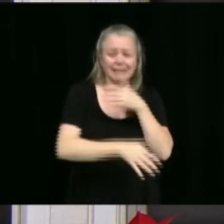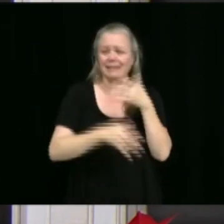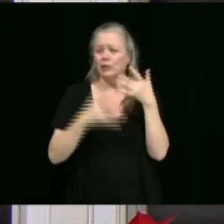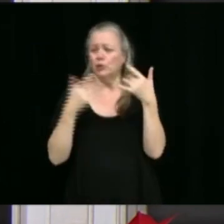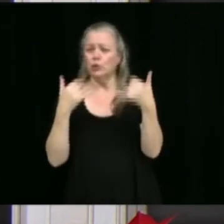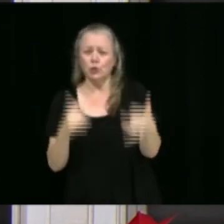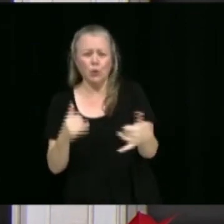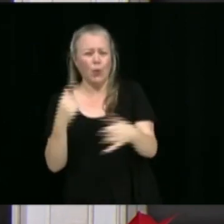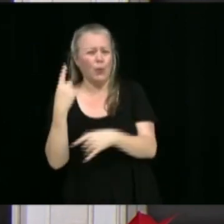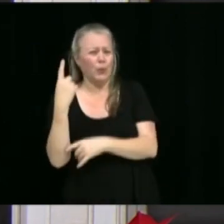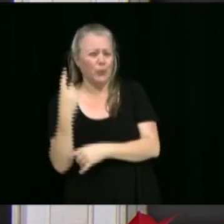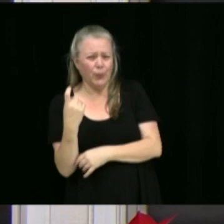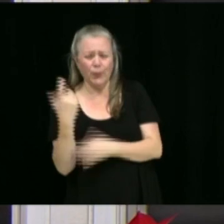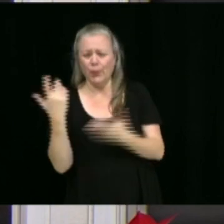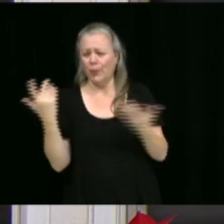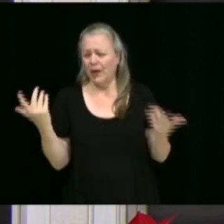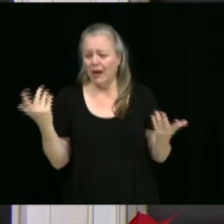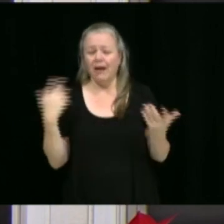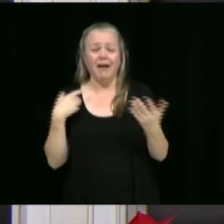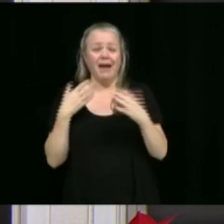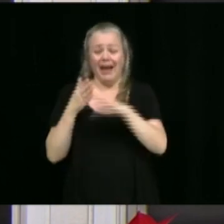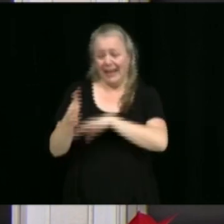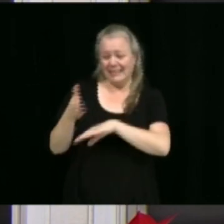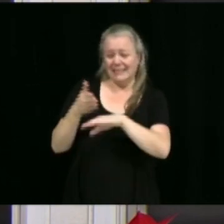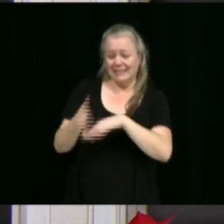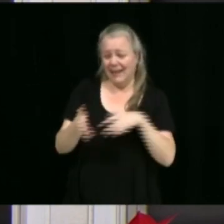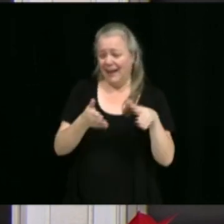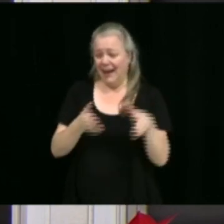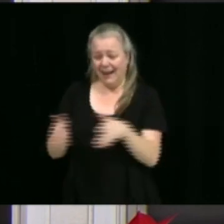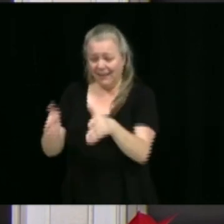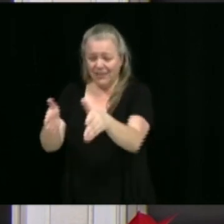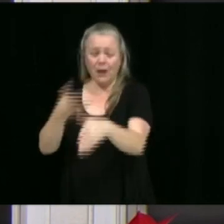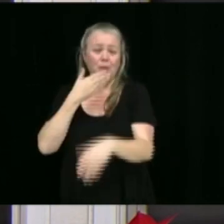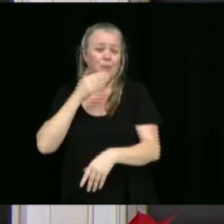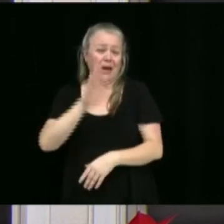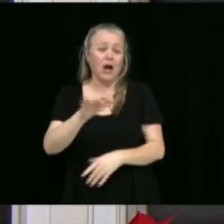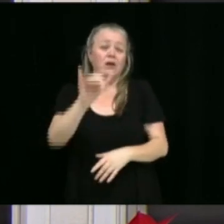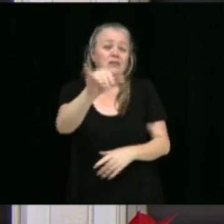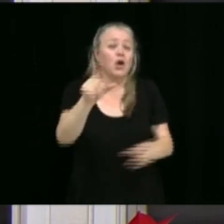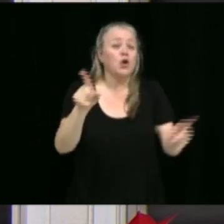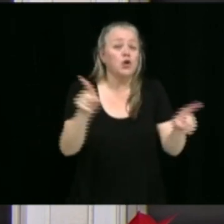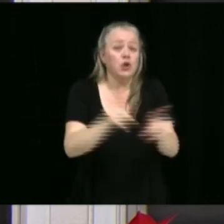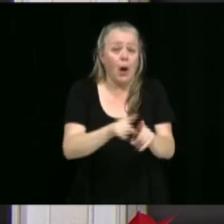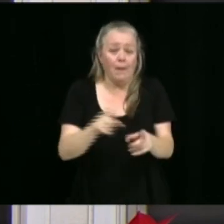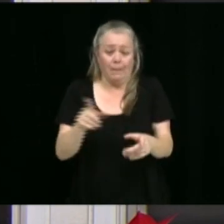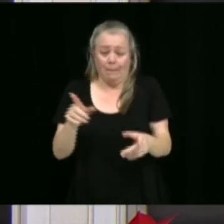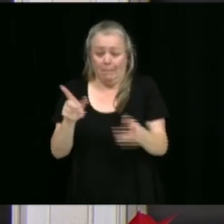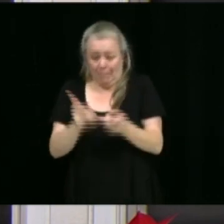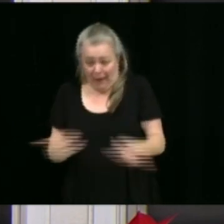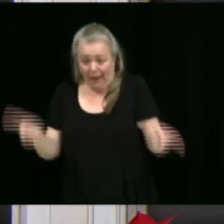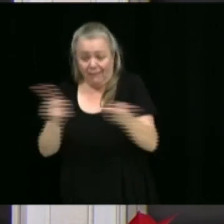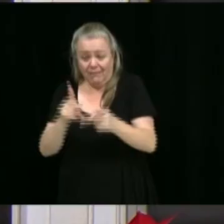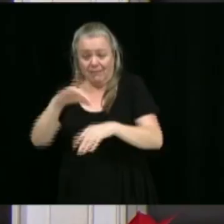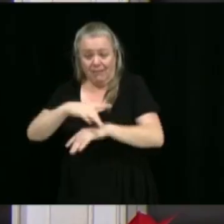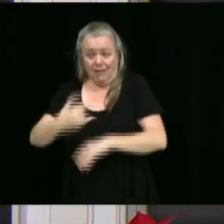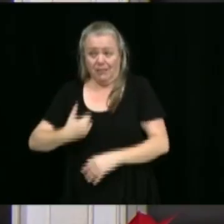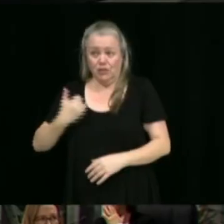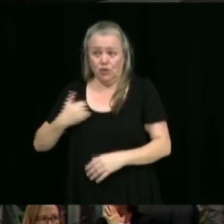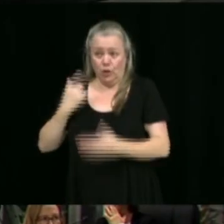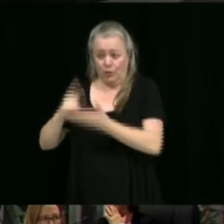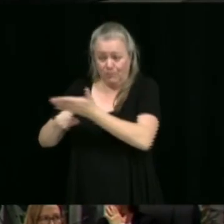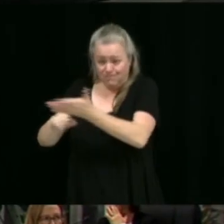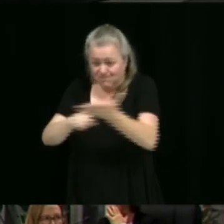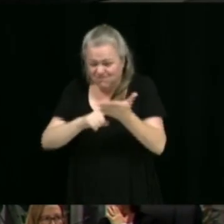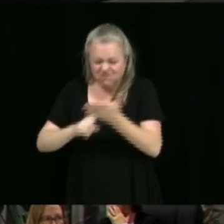jeux d'eau, un meilleur accès à la rivière. Bref, une mise à niveau complète du parc Terre des Jeunes, dont on est très